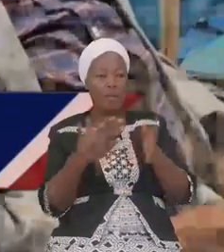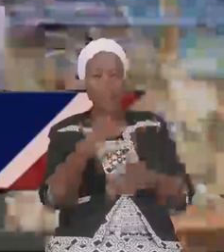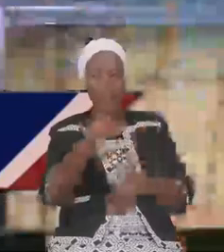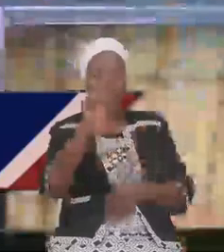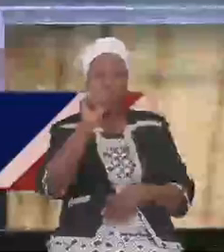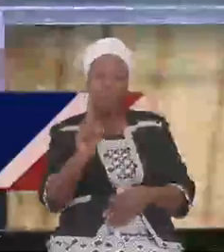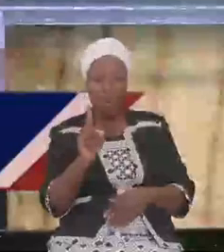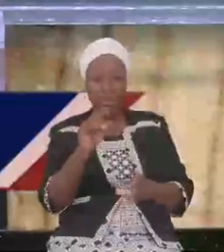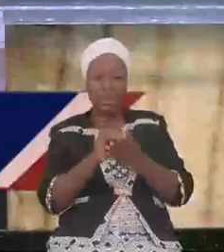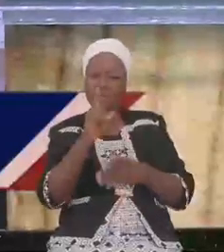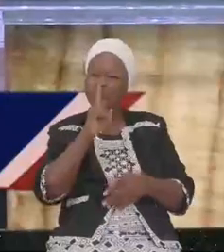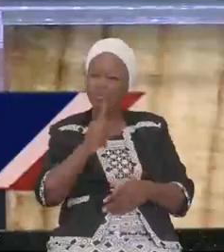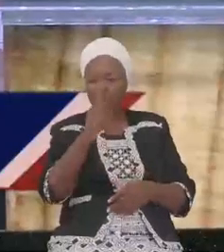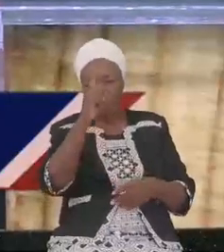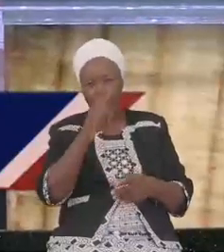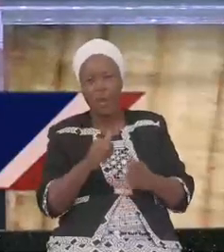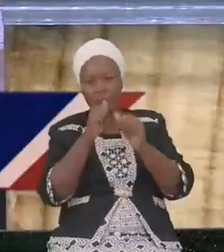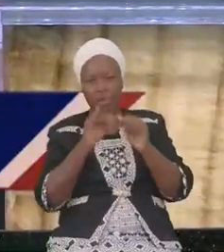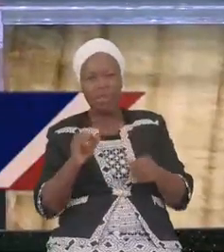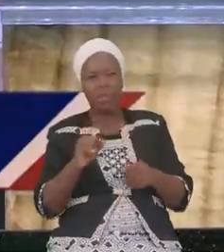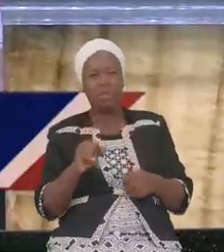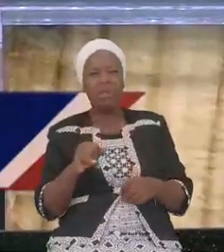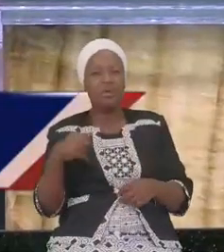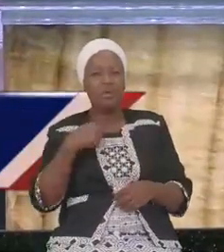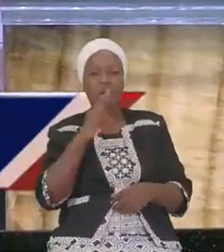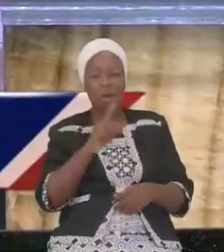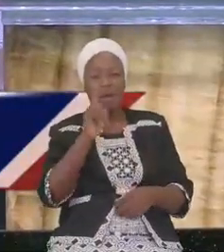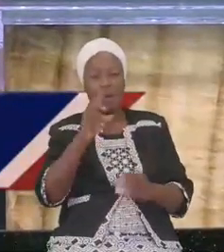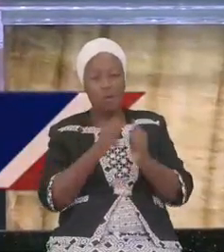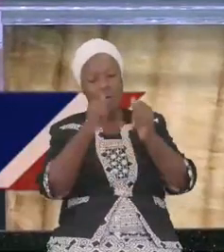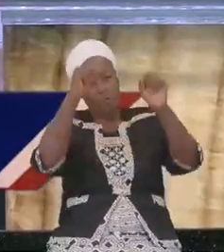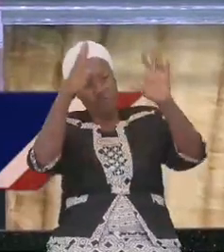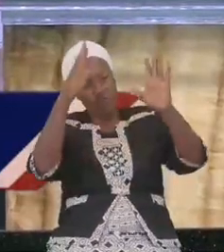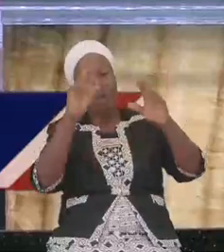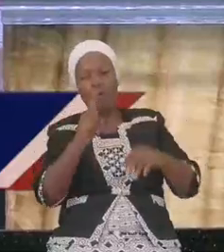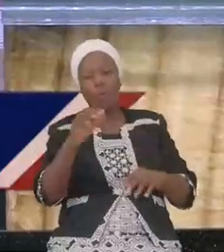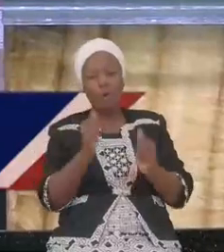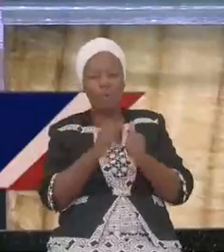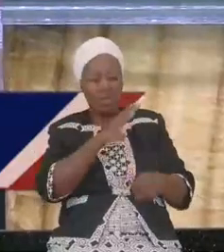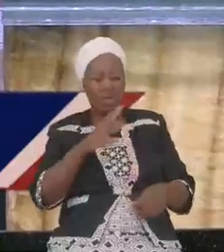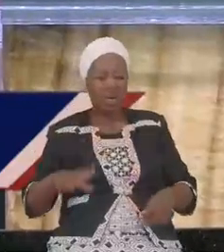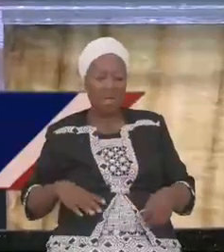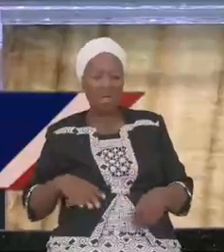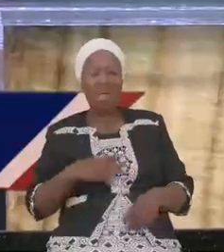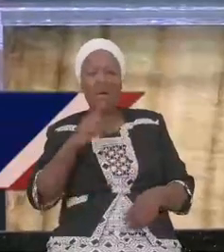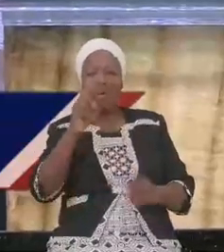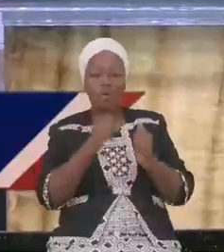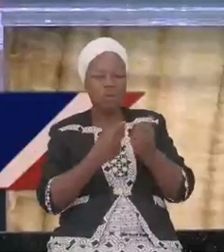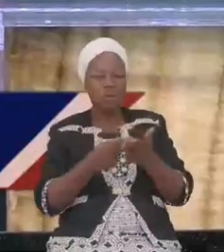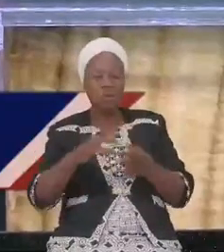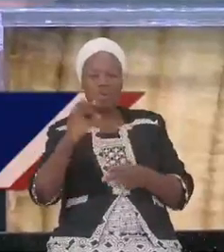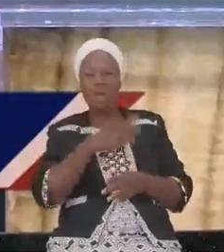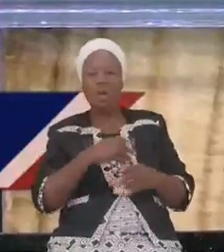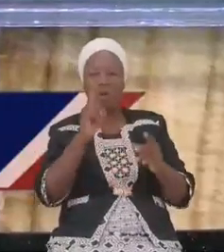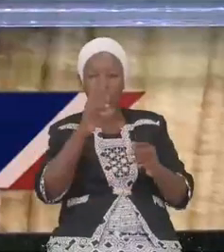la véritable bénédiction. Nous sommes un avec le Père, un avec Christ, un avec le Saint-Esprit, un avec le ciel,